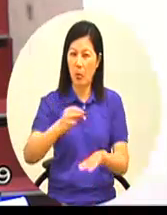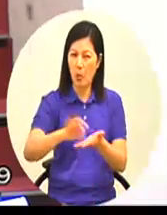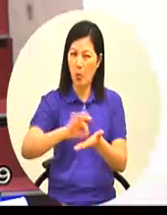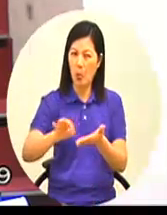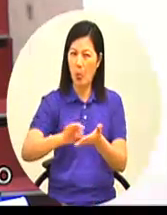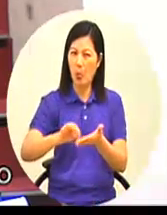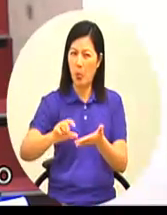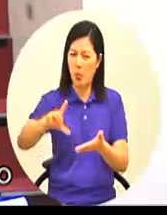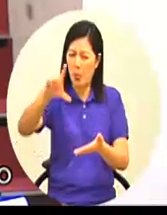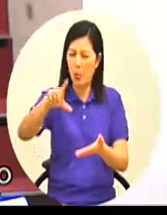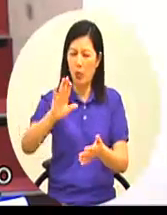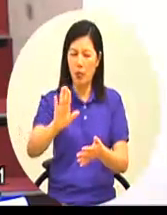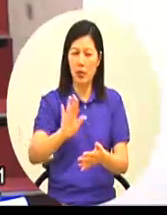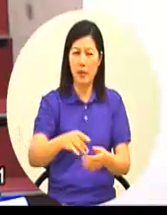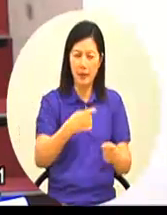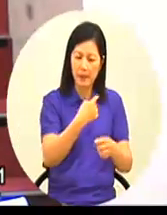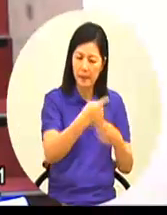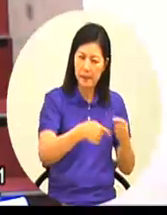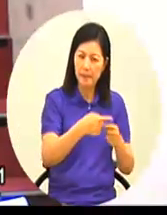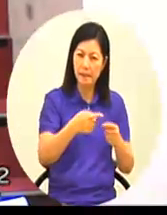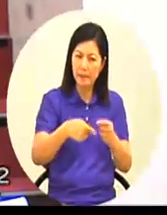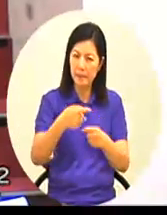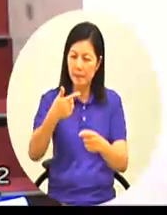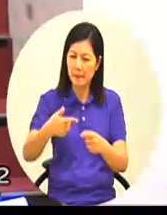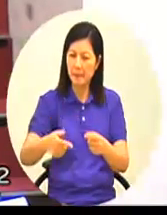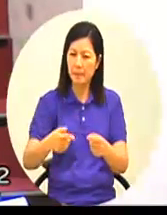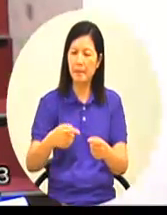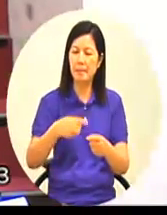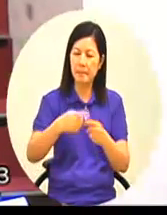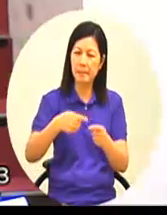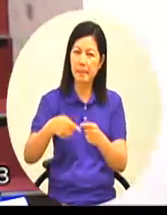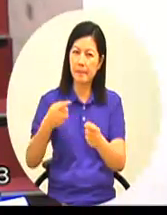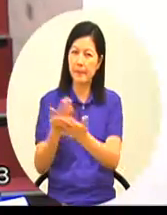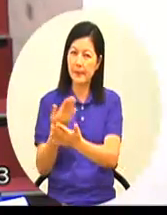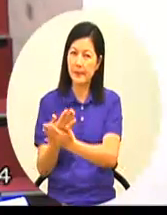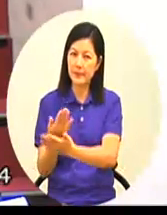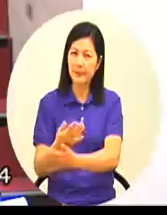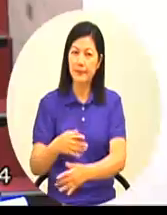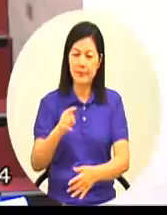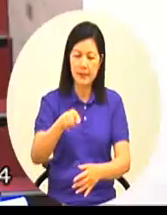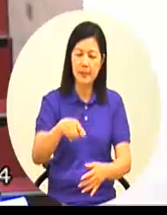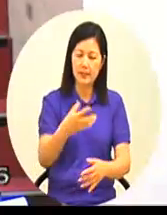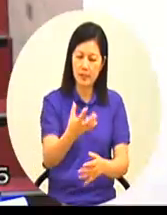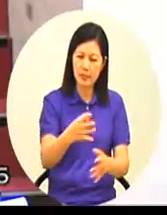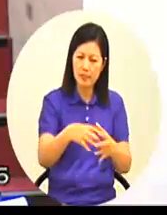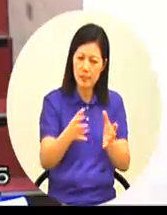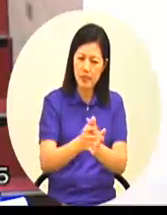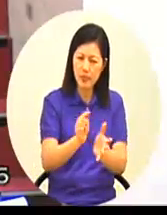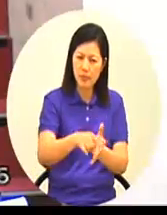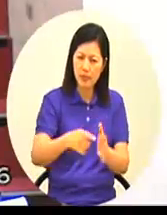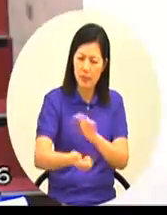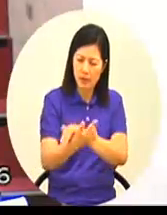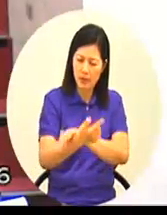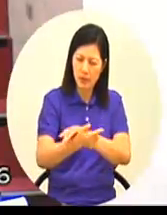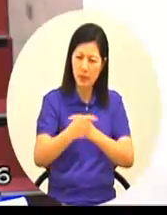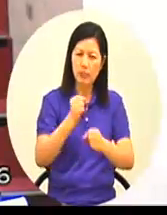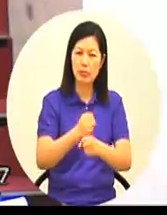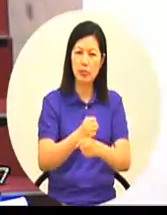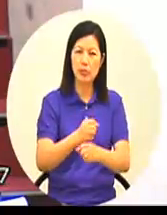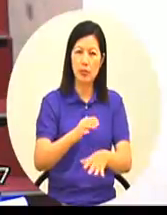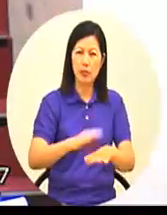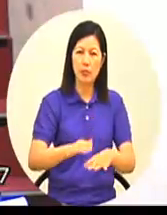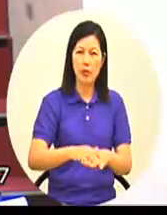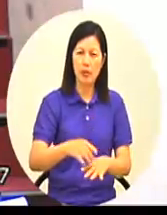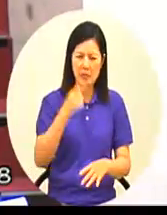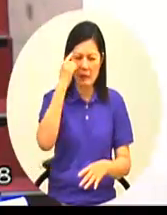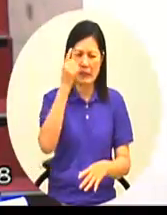我们现在采的就是逐年汰换，逐年换，一年换，一年换，所以这部分我们也尽快的来加速我们的， 要尽快， 对， 我们都没有感觉到